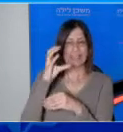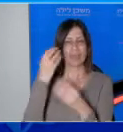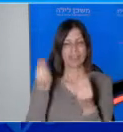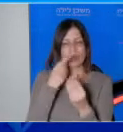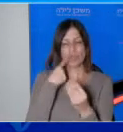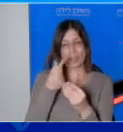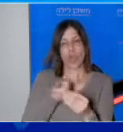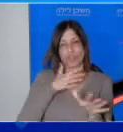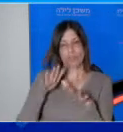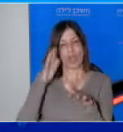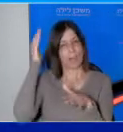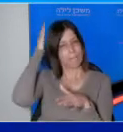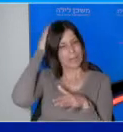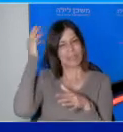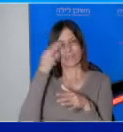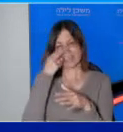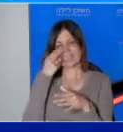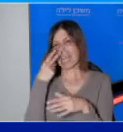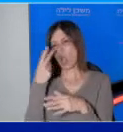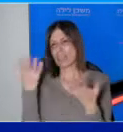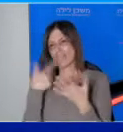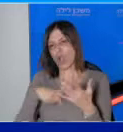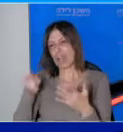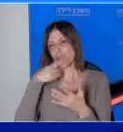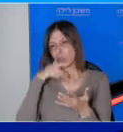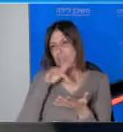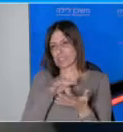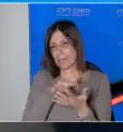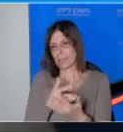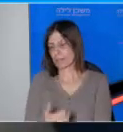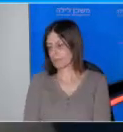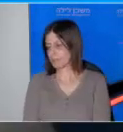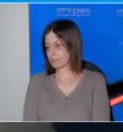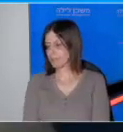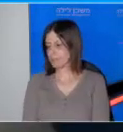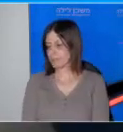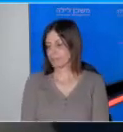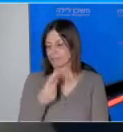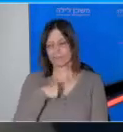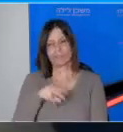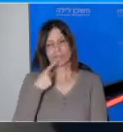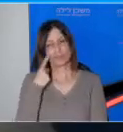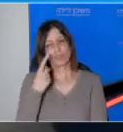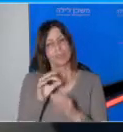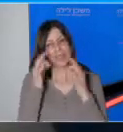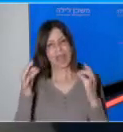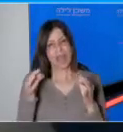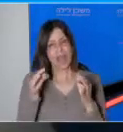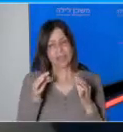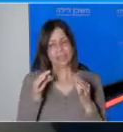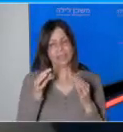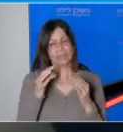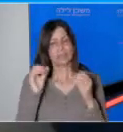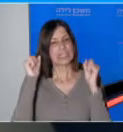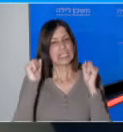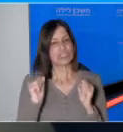בדברים שאמר ראש הממשלה נפתלי בנט, וננסה ככה לראות איפה אנחנו עומדים. הנה. אנחנו רואים תחילת מגמה של התייצבות